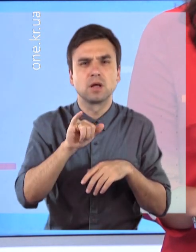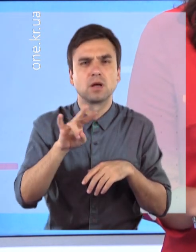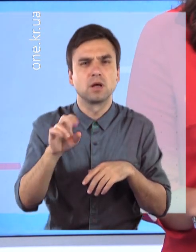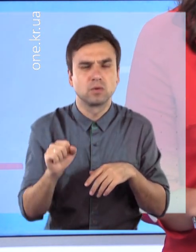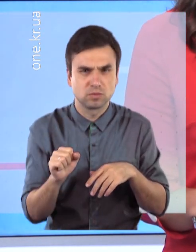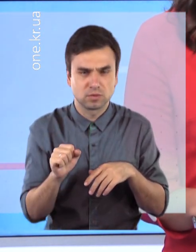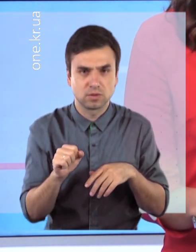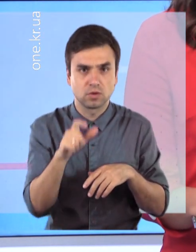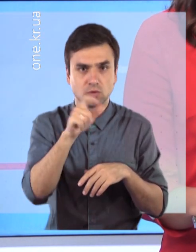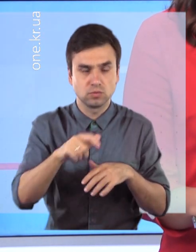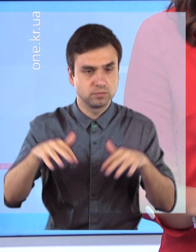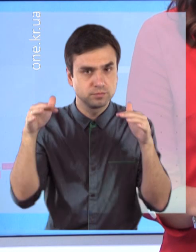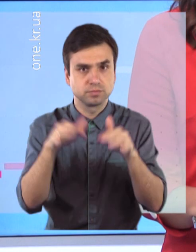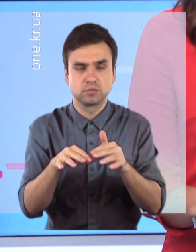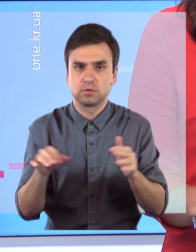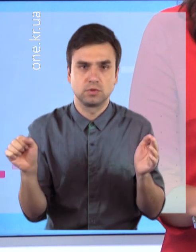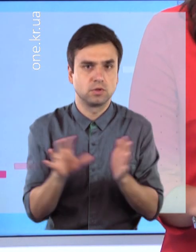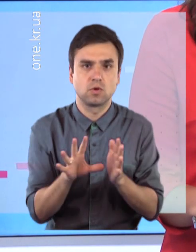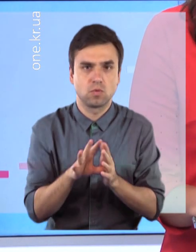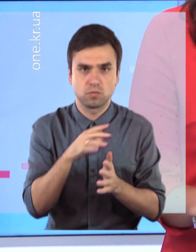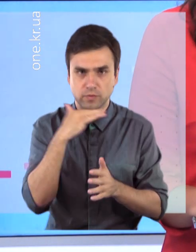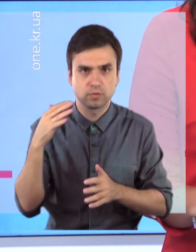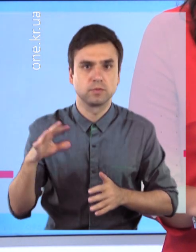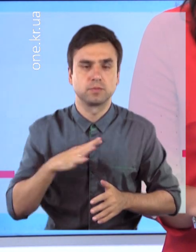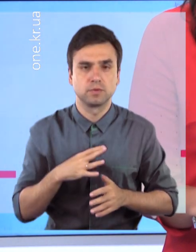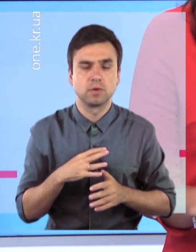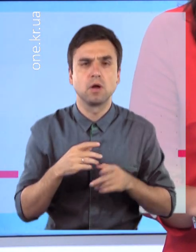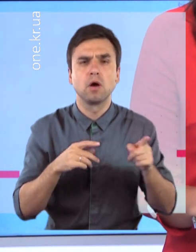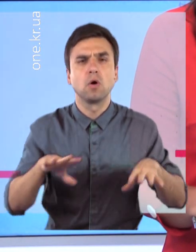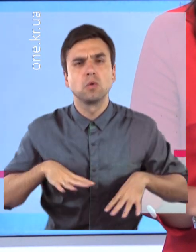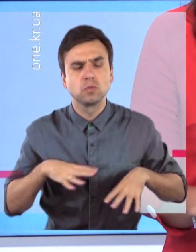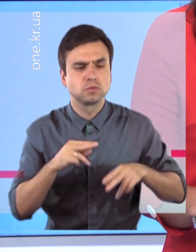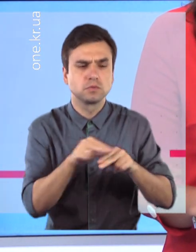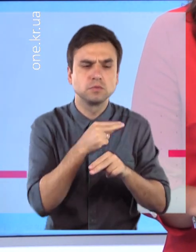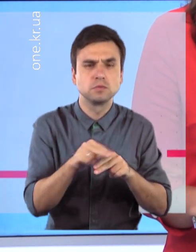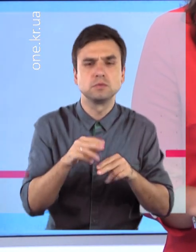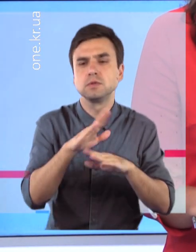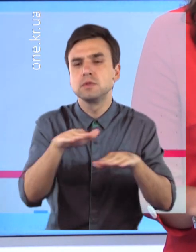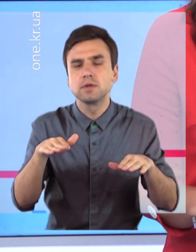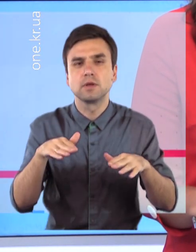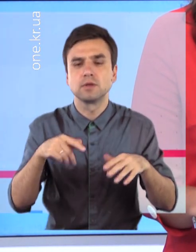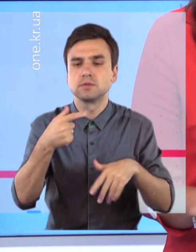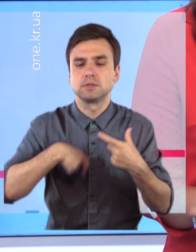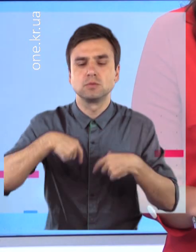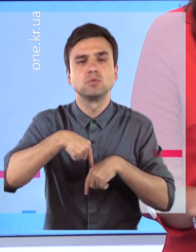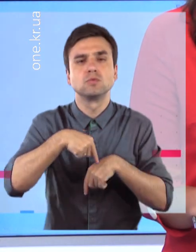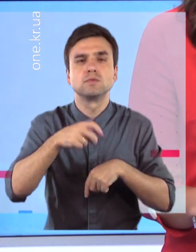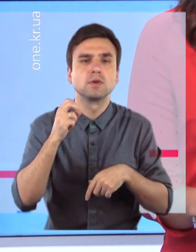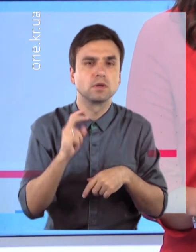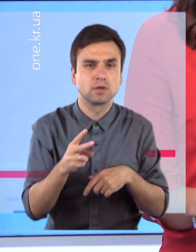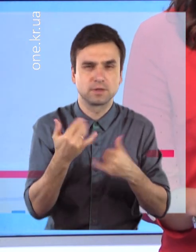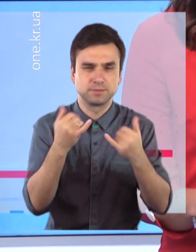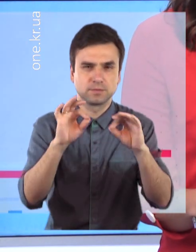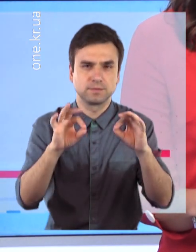побило всі рекорди за кількістю учасників. Бачила цю дивовижну прогулянку на коні та щасливі обличчя малечі і наша